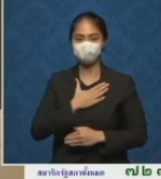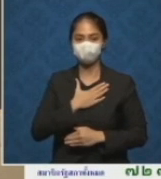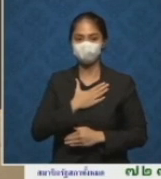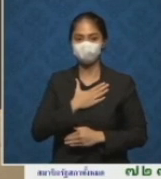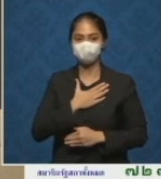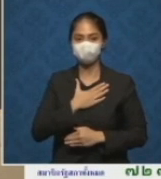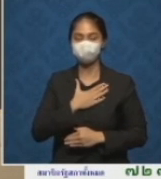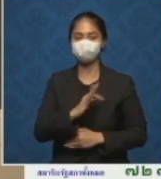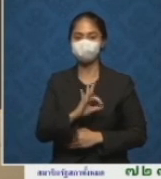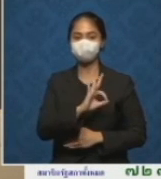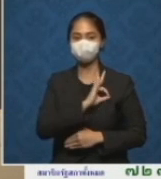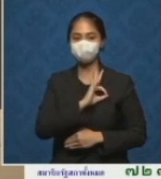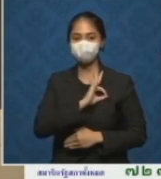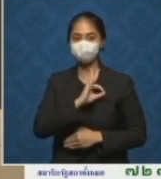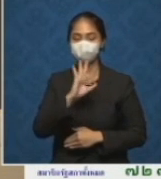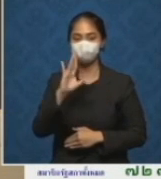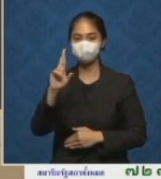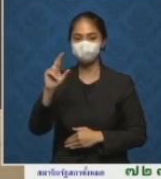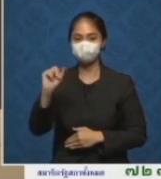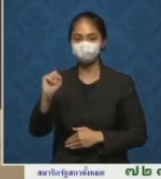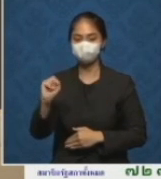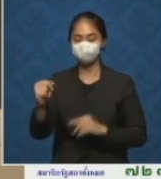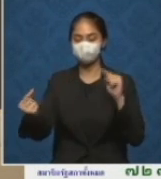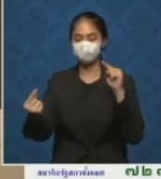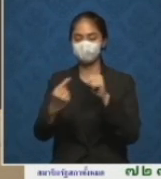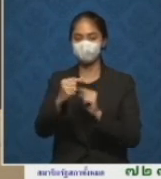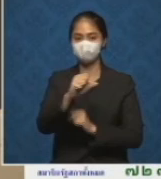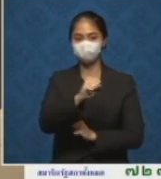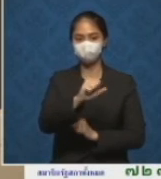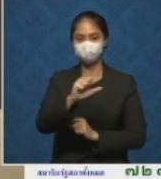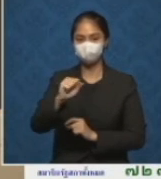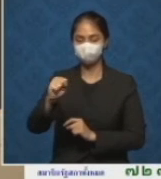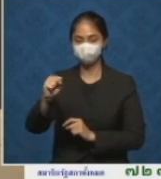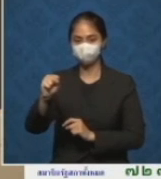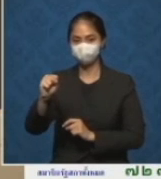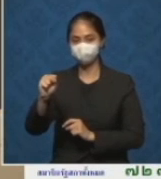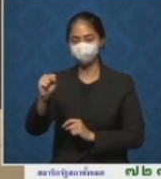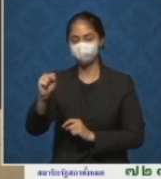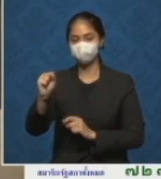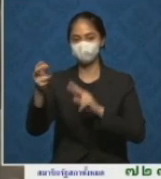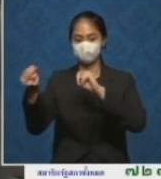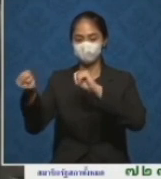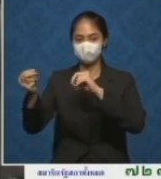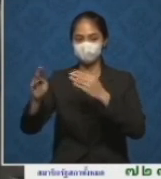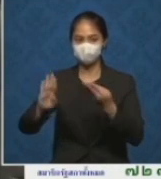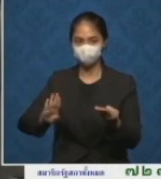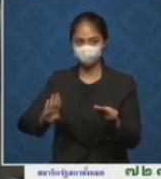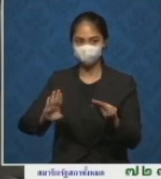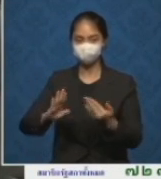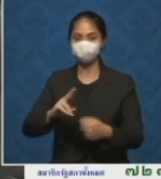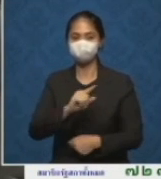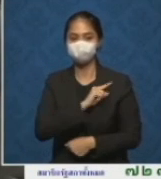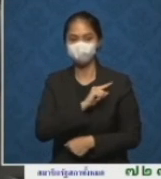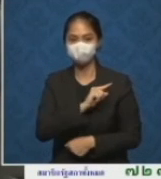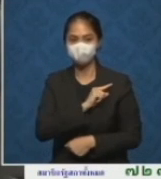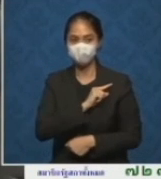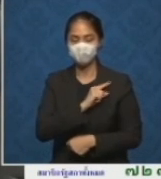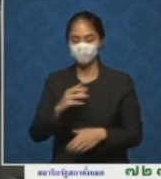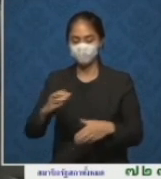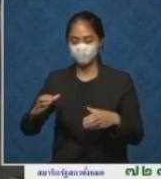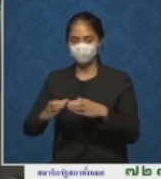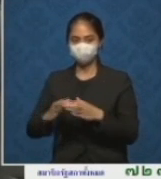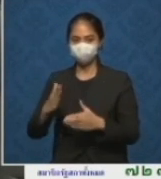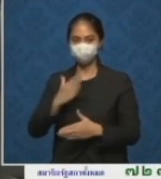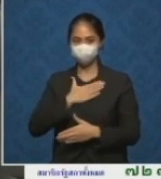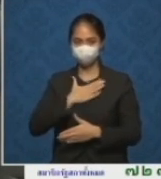ศรีสมาชิกสภาผู้แทนราษฎรจังหวัดนครพนมพรรคเพื่อไทยในฐานะสมาชิกรัฐสภาในสัดส่วนของพรรคเพื่อไท